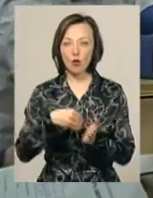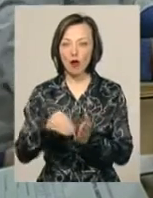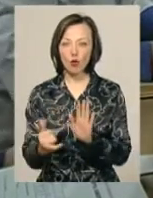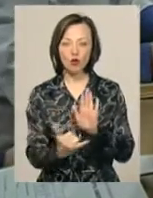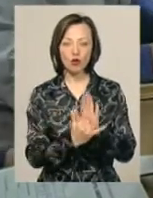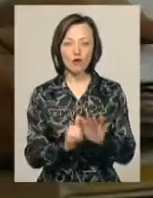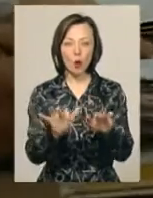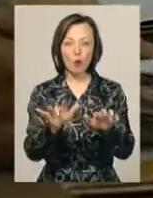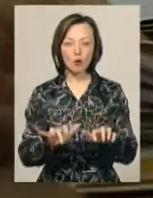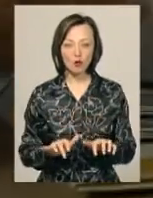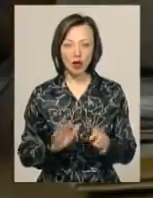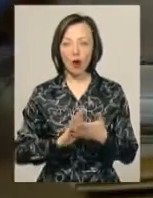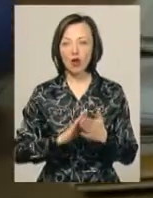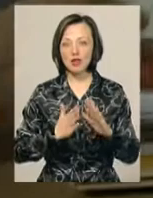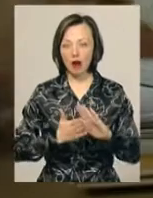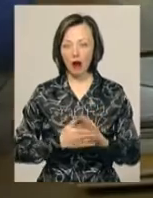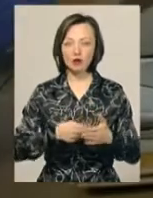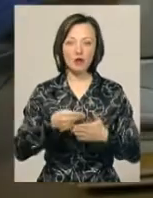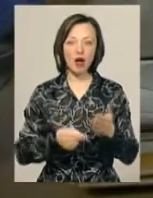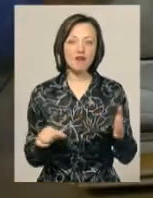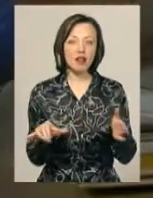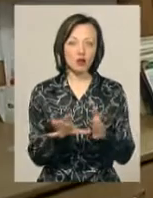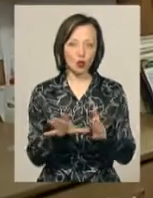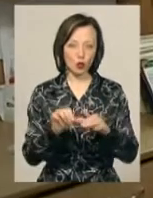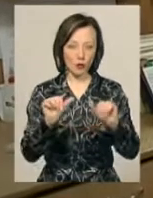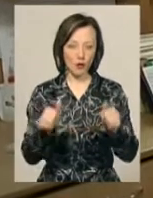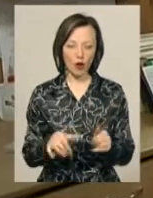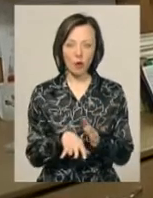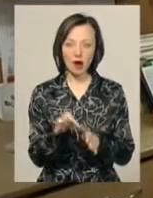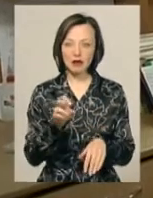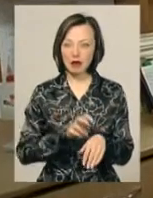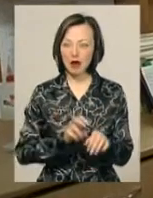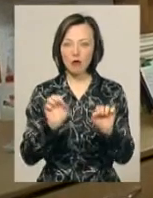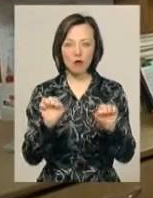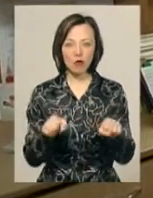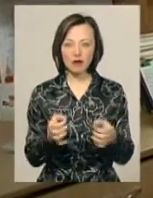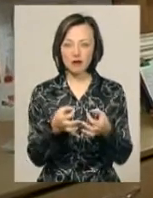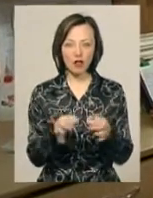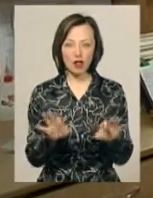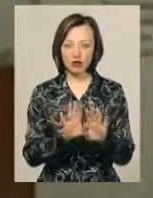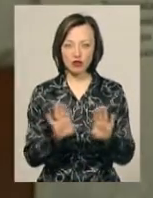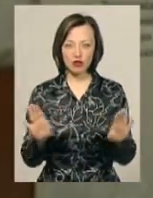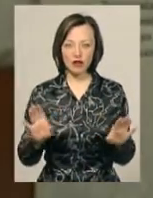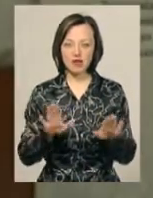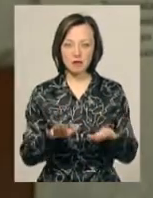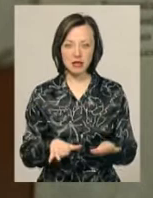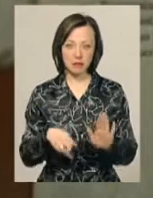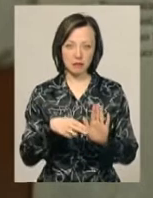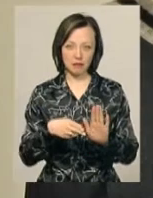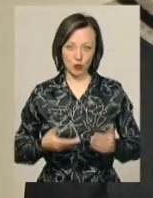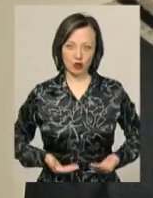встановлюють комп'ютери. Контракти укладатимуть в електронному вигляді. Обрати лікаря можна незалежно від місця проживання, каже Тетяна